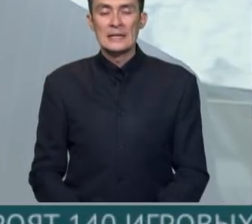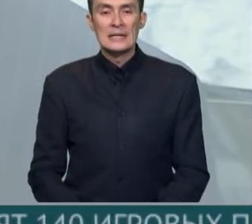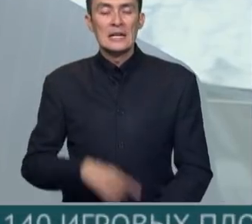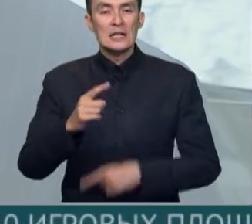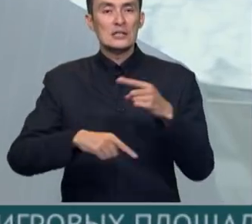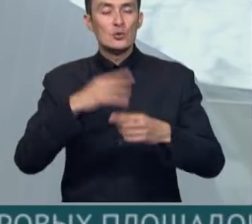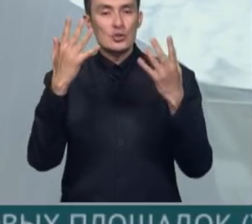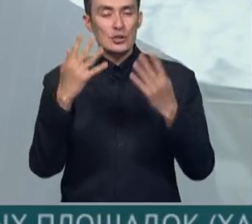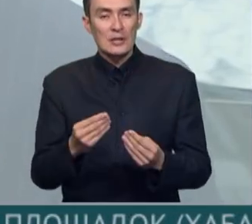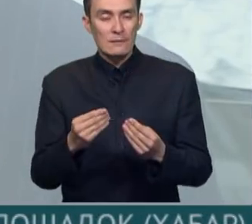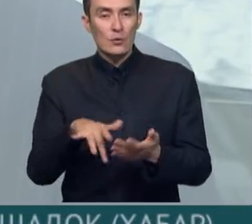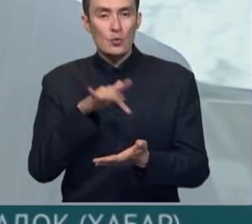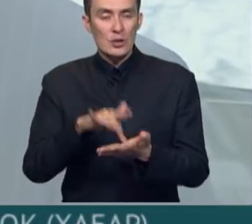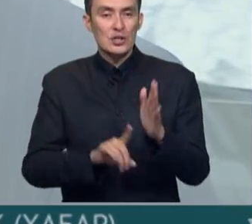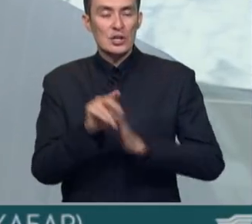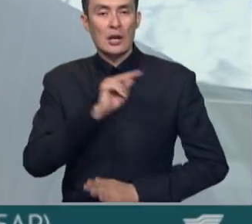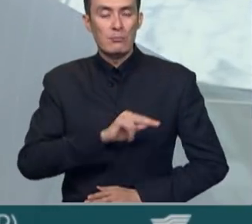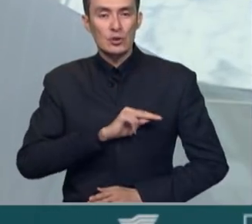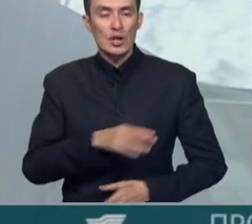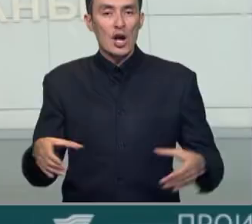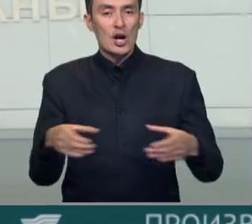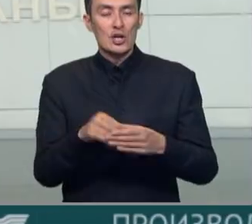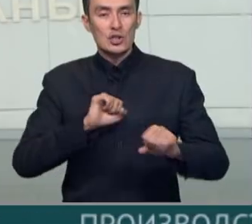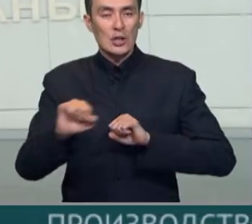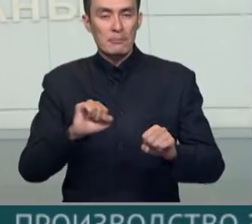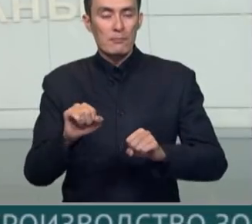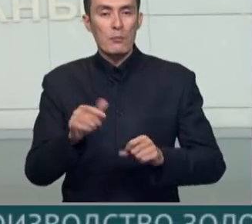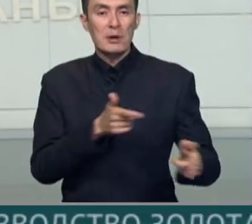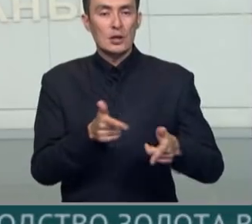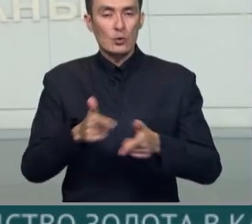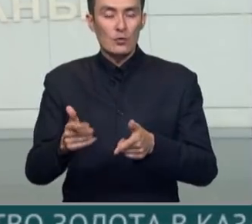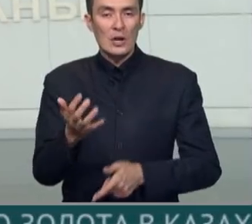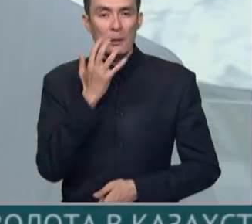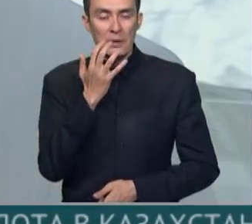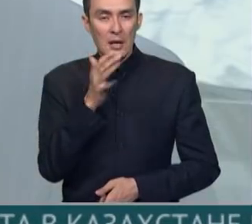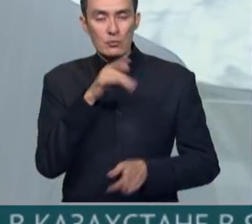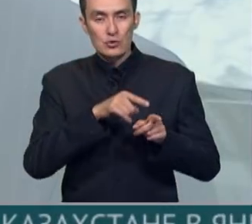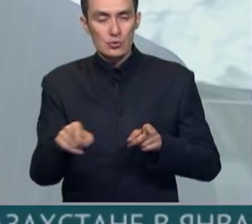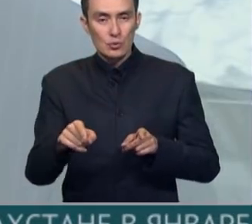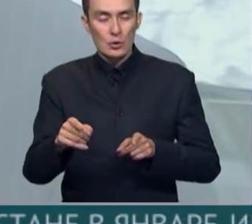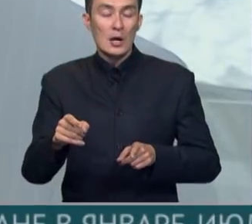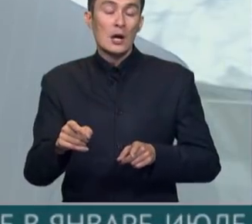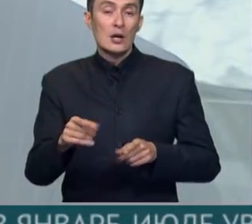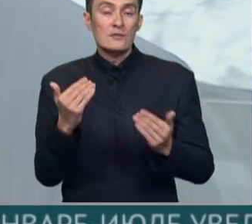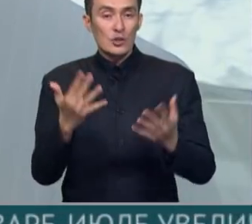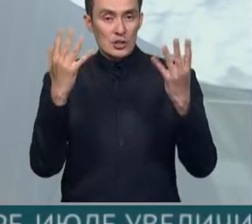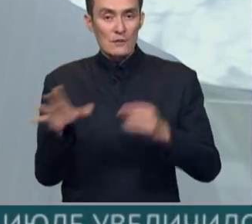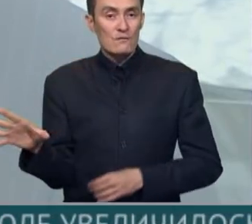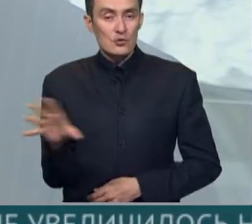по городу Астане действует штаб по подготовке к отопительному сезону. Все находится под контролем. На сегодняшний день